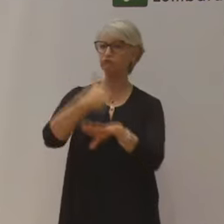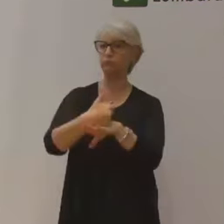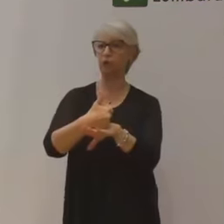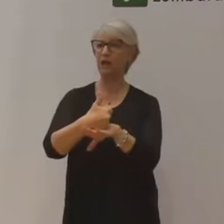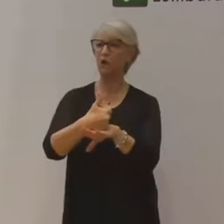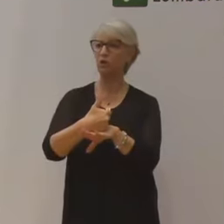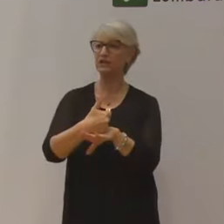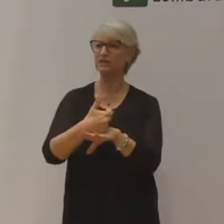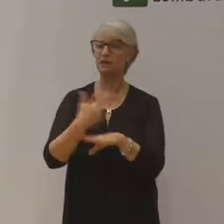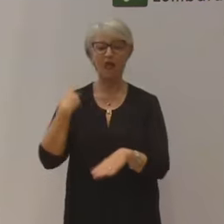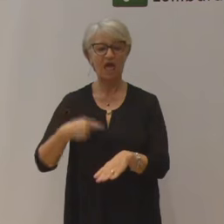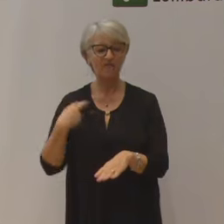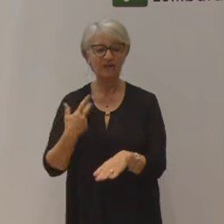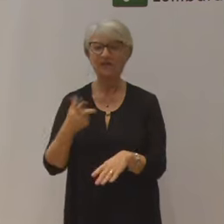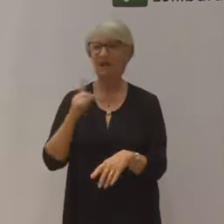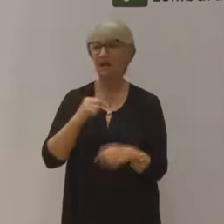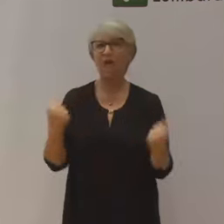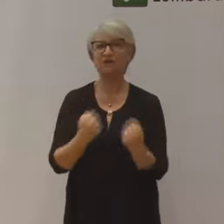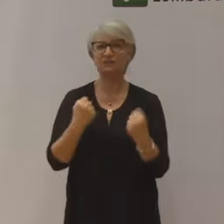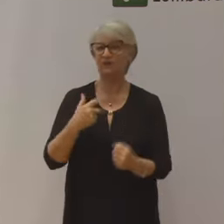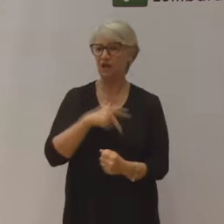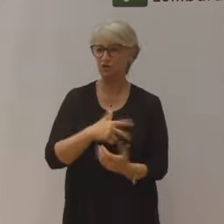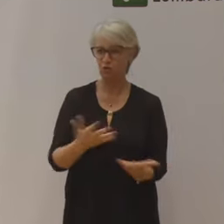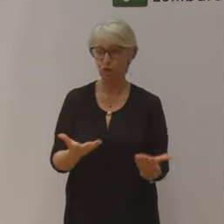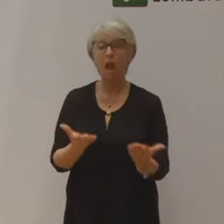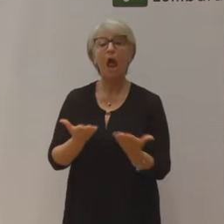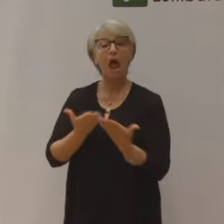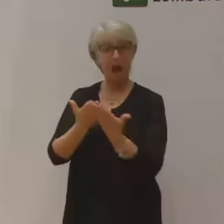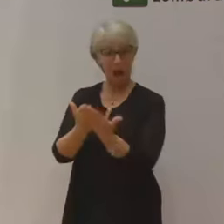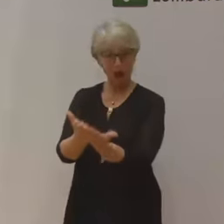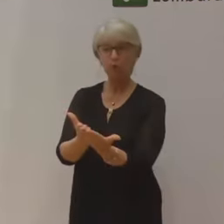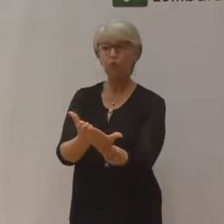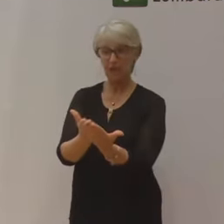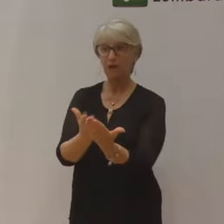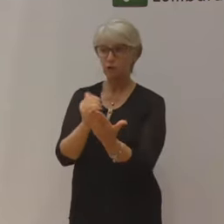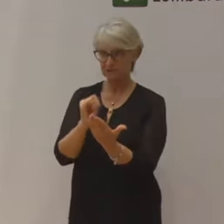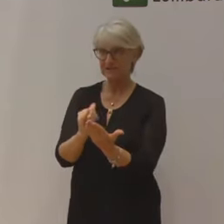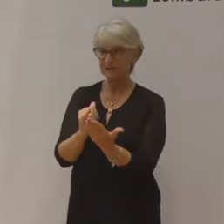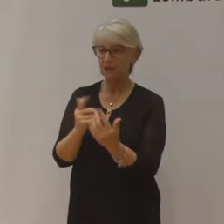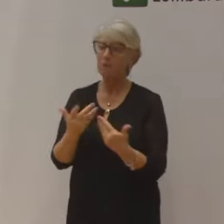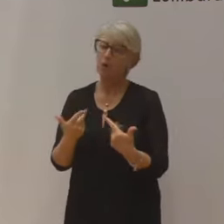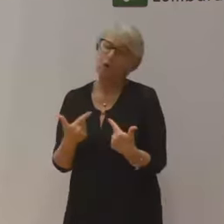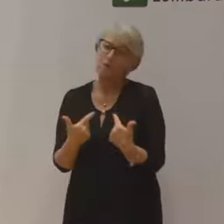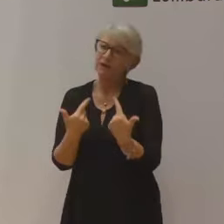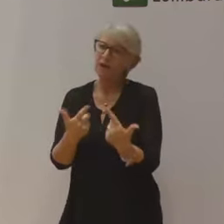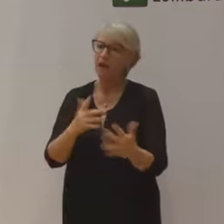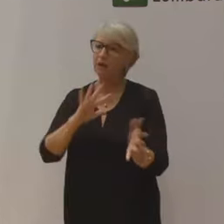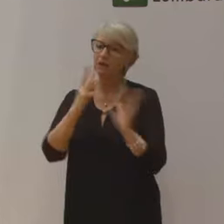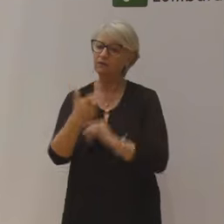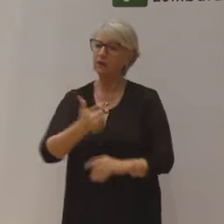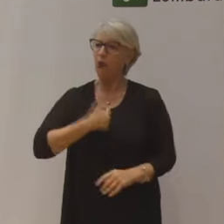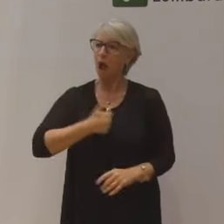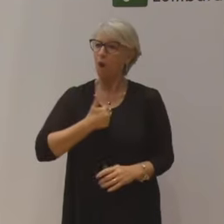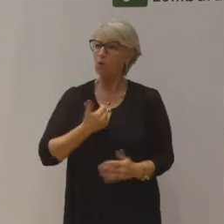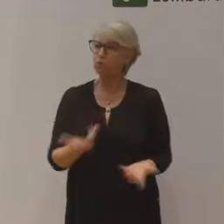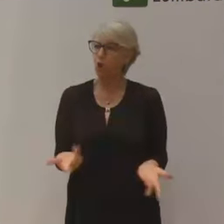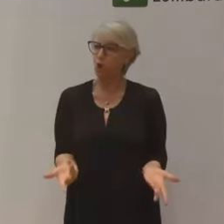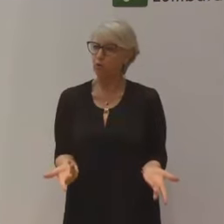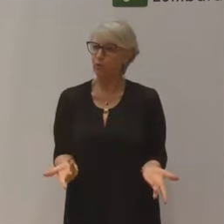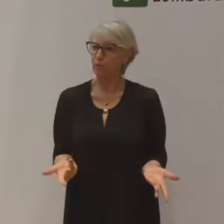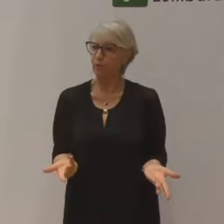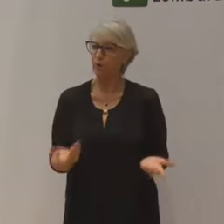attivo della vita e dell'attività sociale, aiutato e messo nella condizione di poterlo fare in modo autonomo,